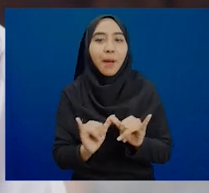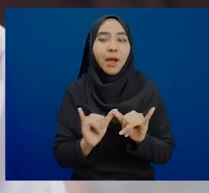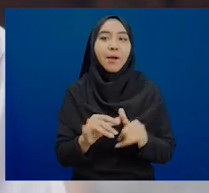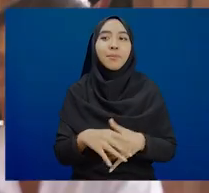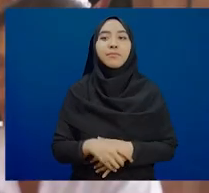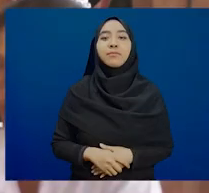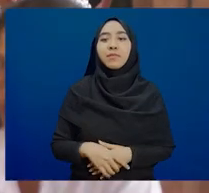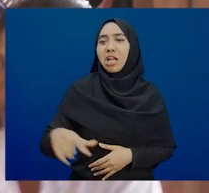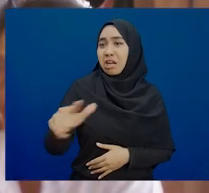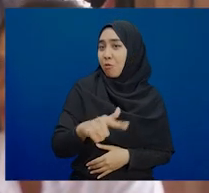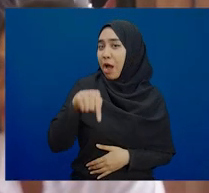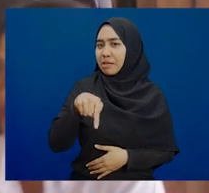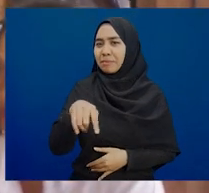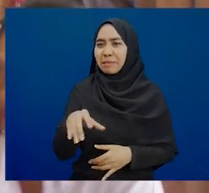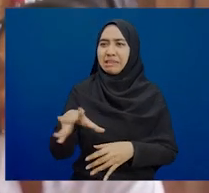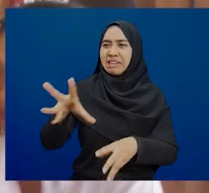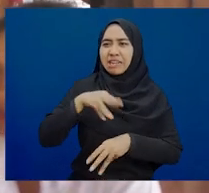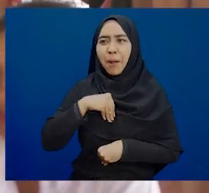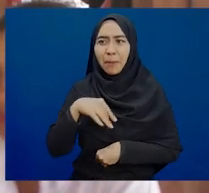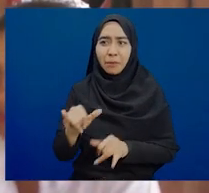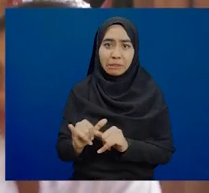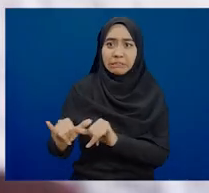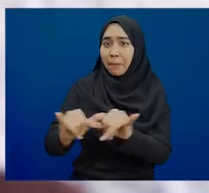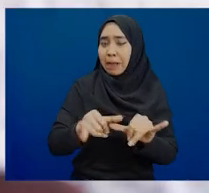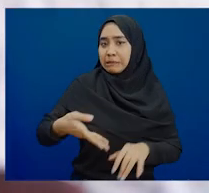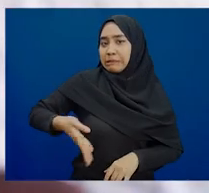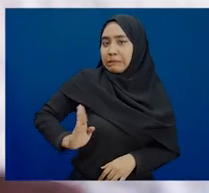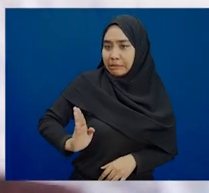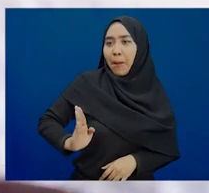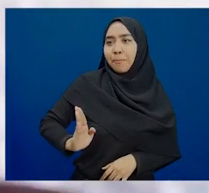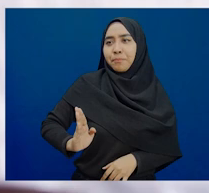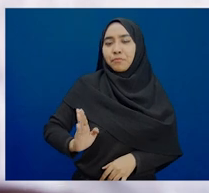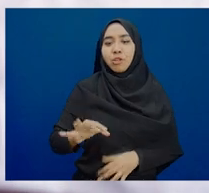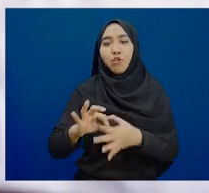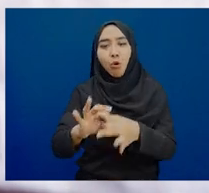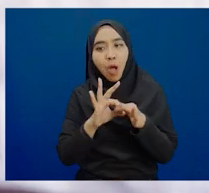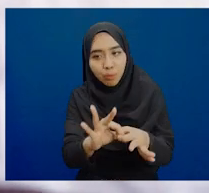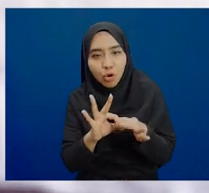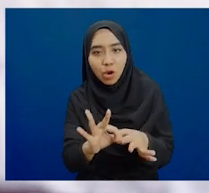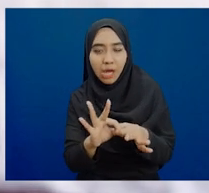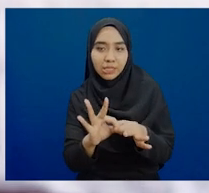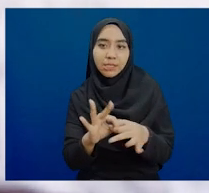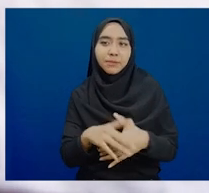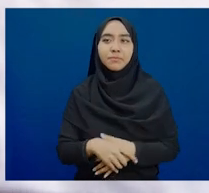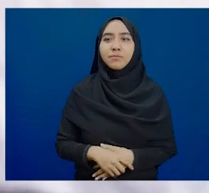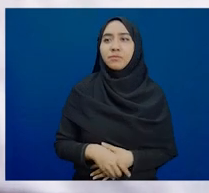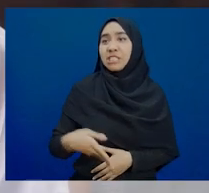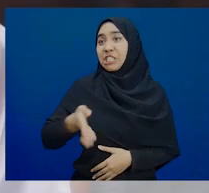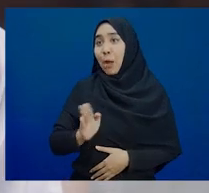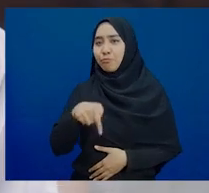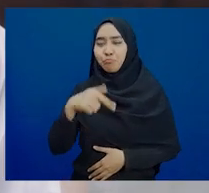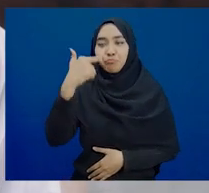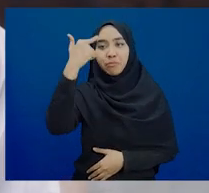dalam Musrenbang Kecamatan juga diundang. SIGAP masuk itu kan terus saling sinergis antara SIGAP